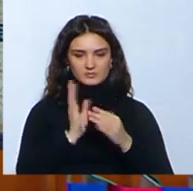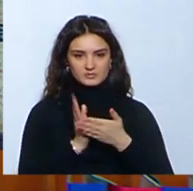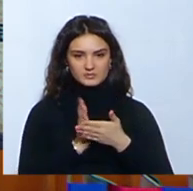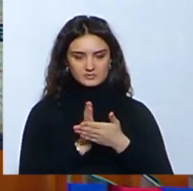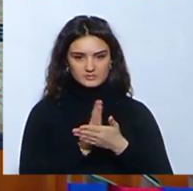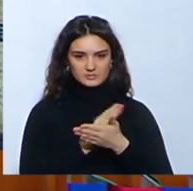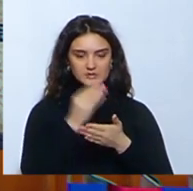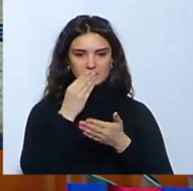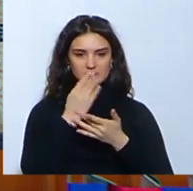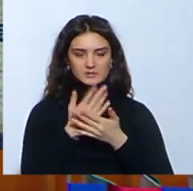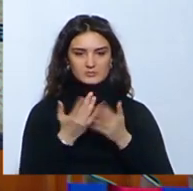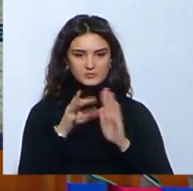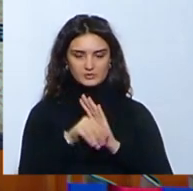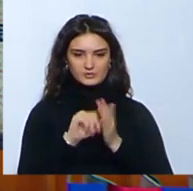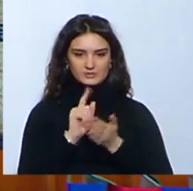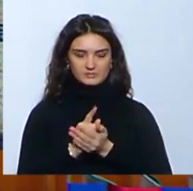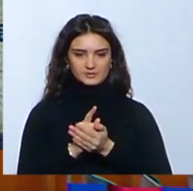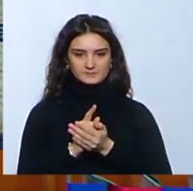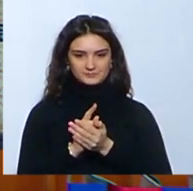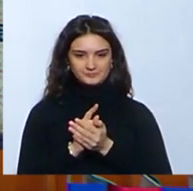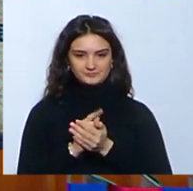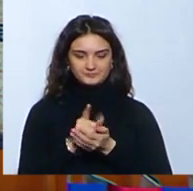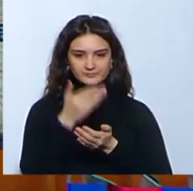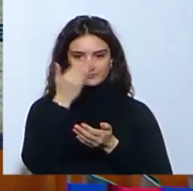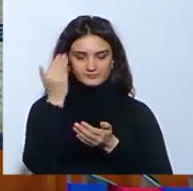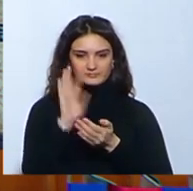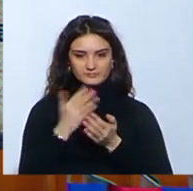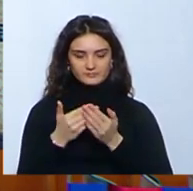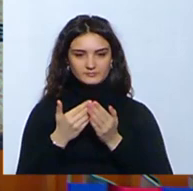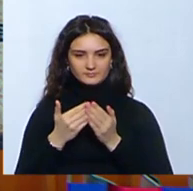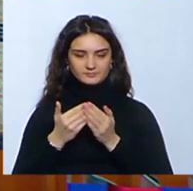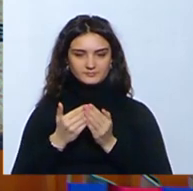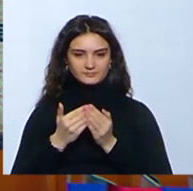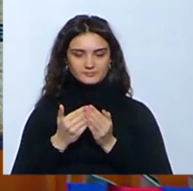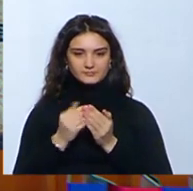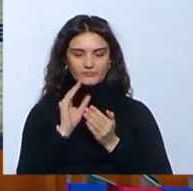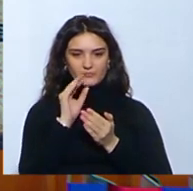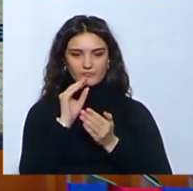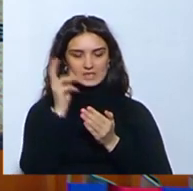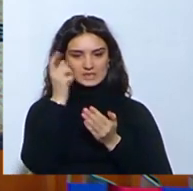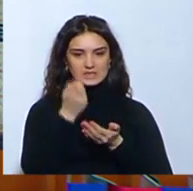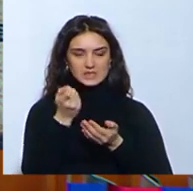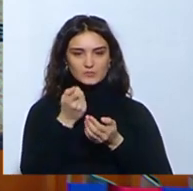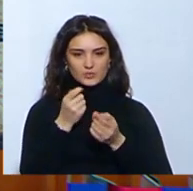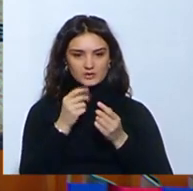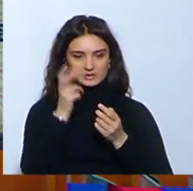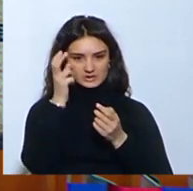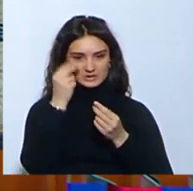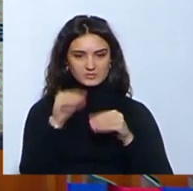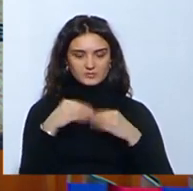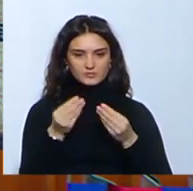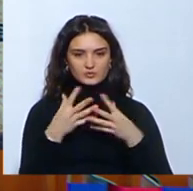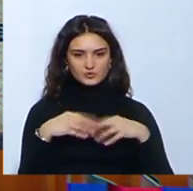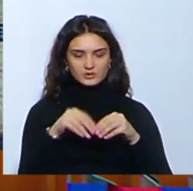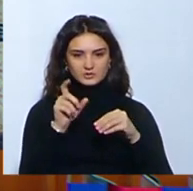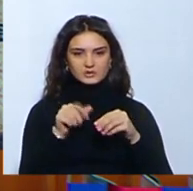შემადგენლობაში, კერძების შემადგენლობაში და ასე შემდეგ. არ დაგავიწყდეთ, მაგალითად, როდესაც ციციბურას აძლევთ თქვენს ოჯახის